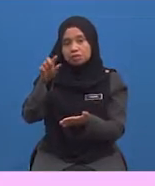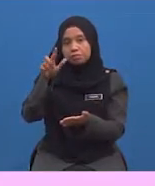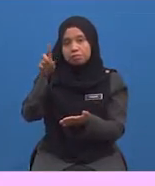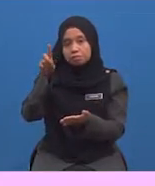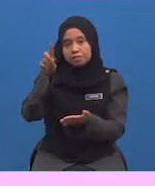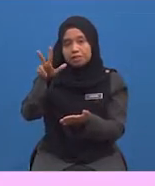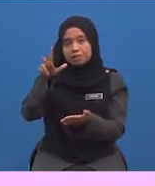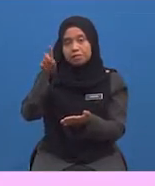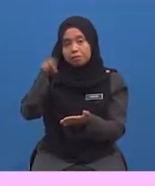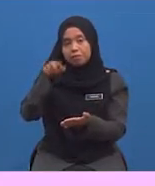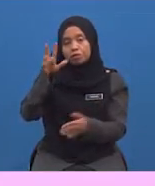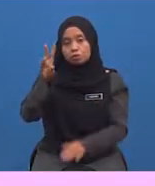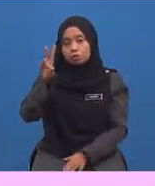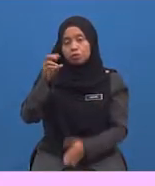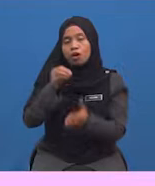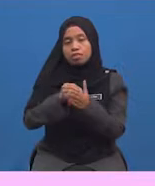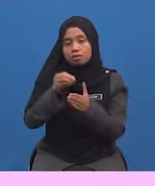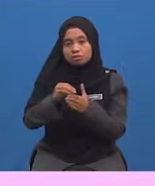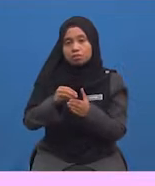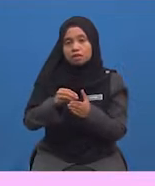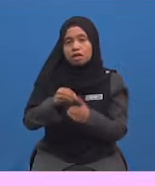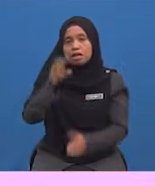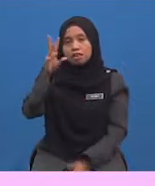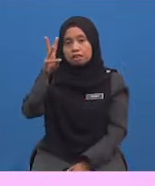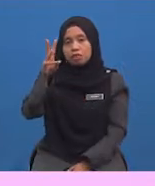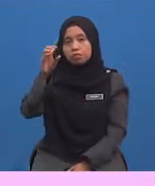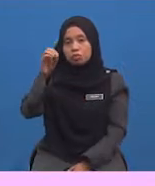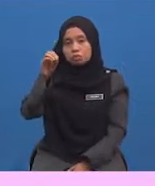603/3/7 atau boleh juga ditulis sebagai